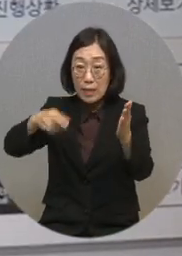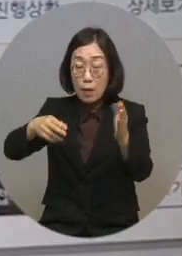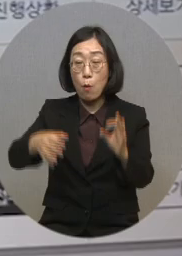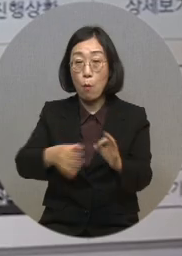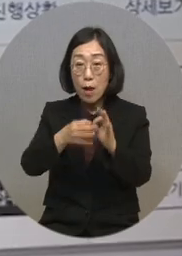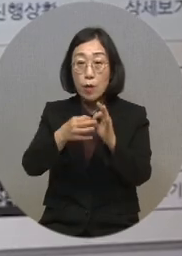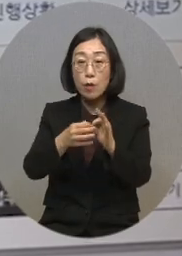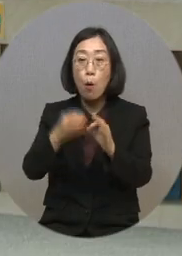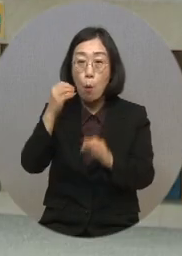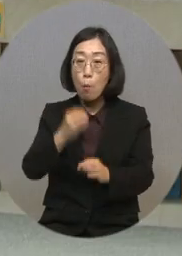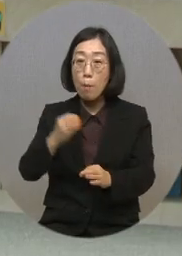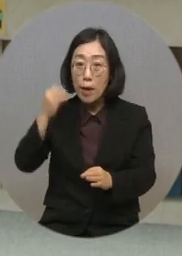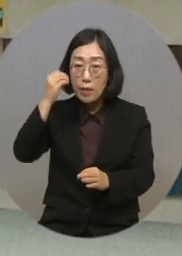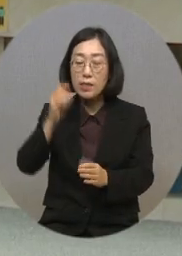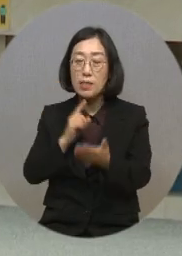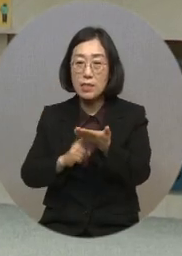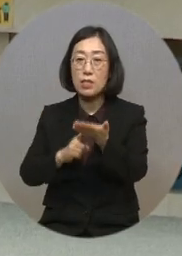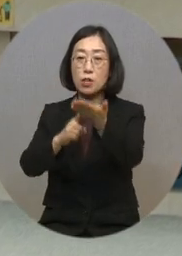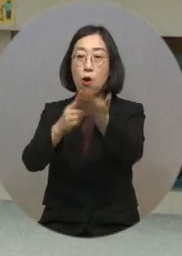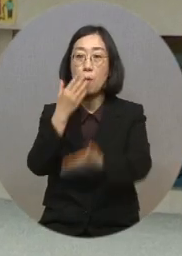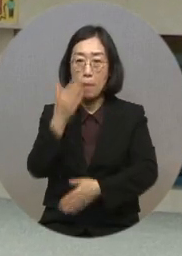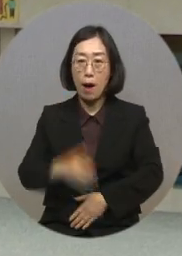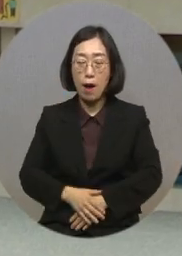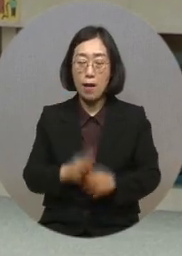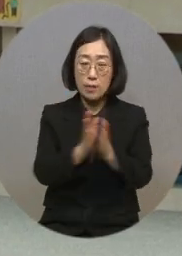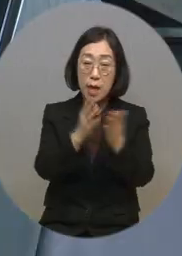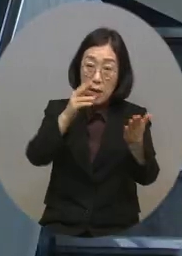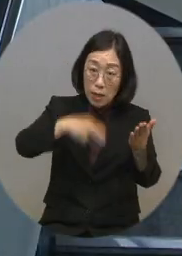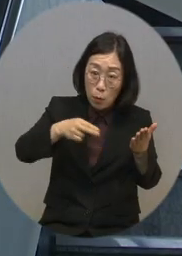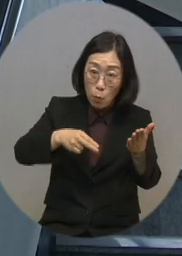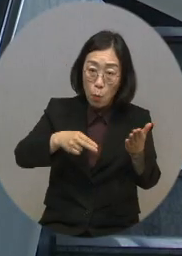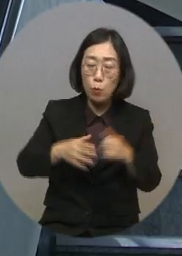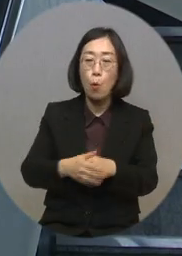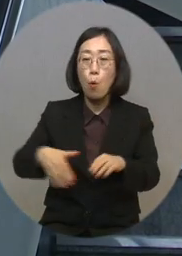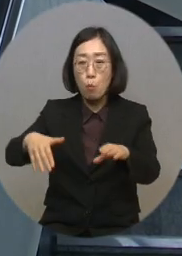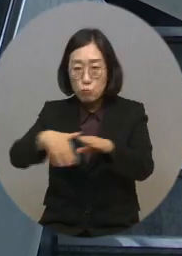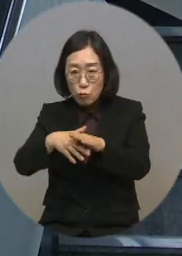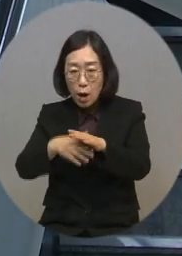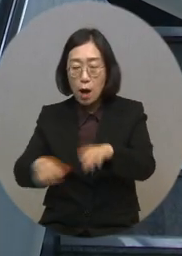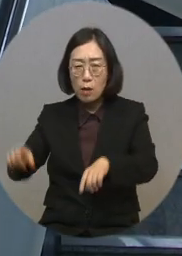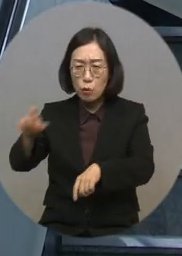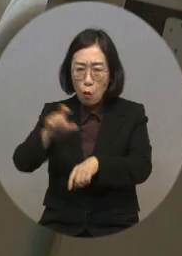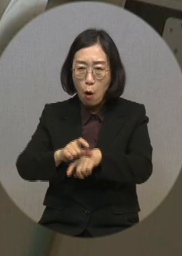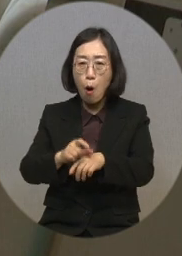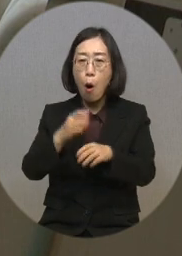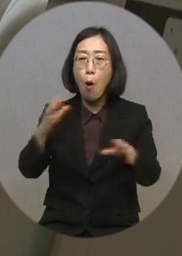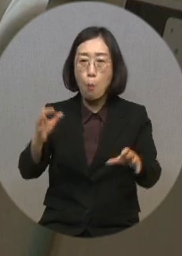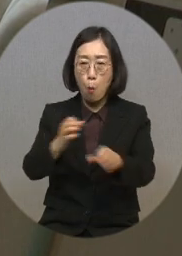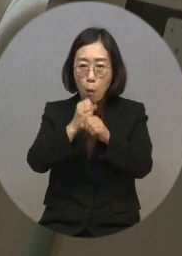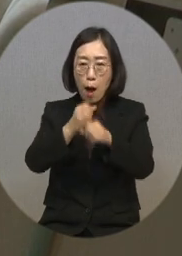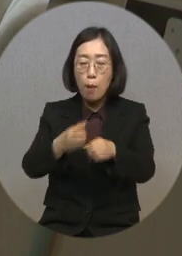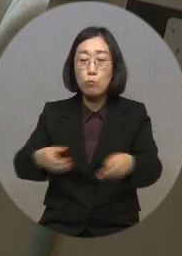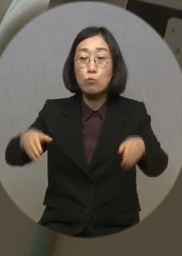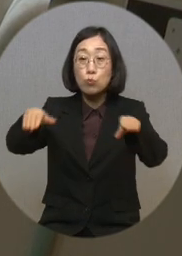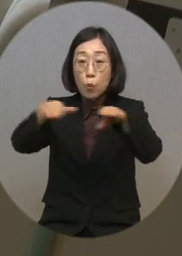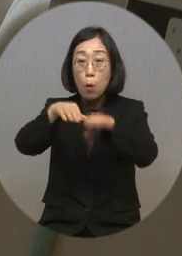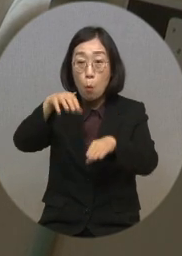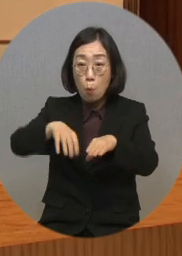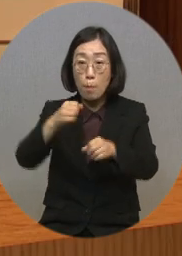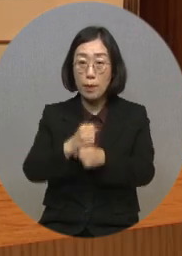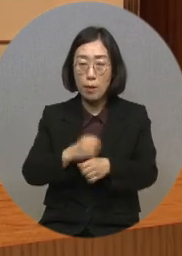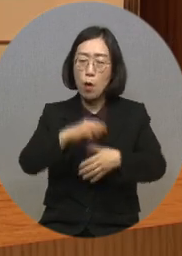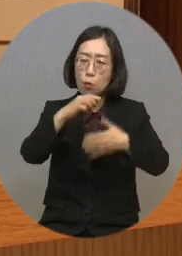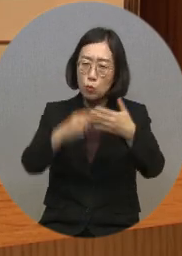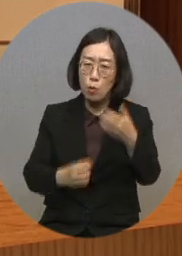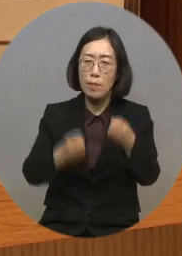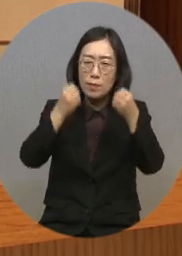신청 가능합니다. 책과 독서문화를 즐길 수 있는 공간을 넘어 복합문화공간으로 만들어가기 위해 전주시에서 다채로운 프로그램을